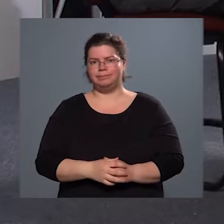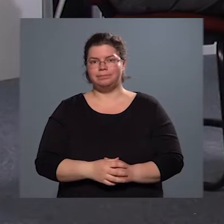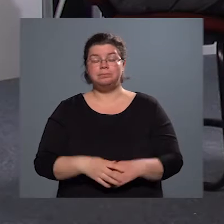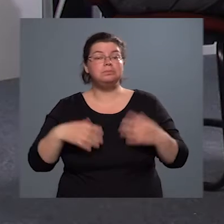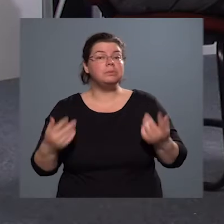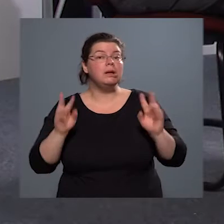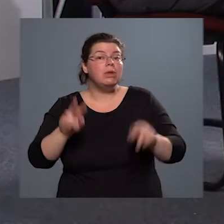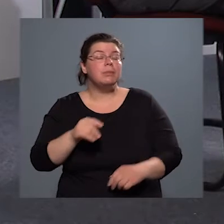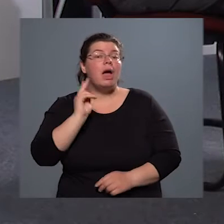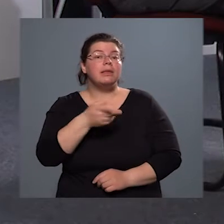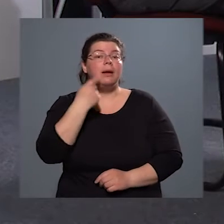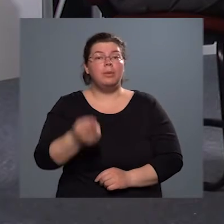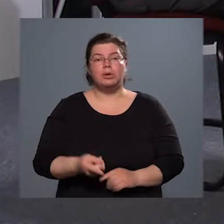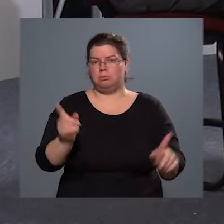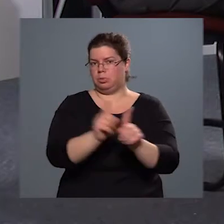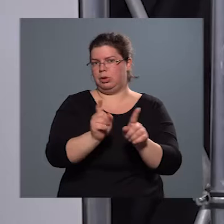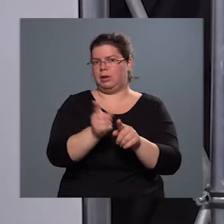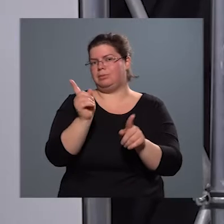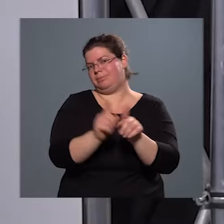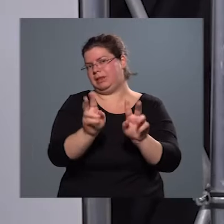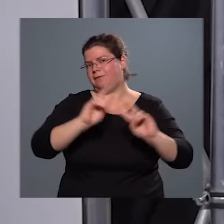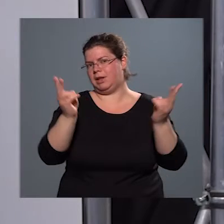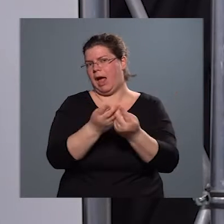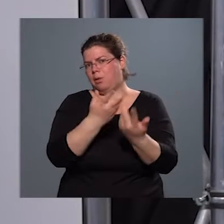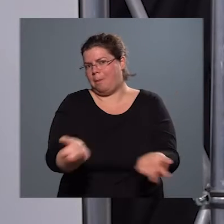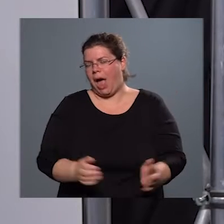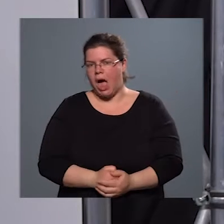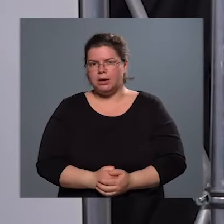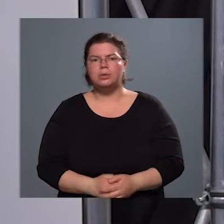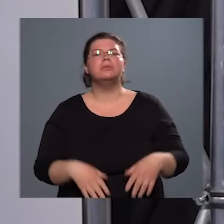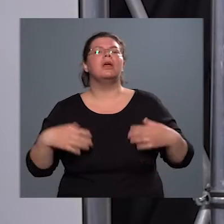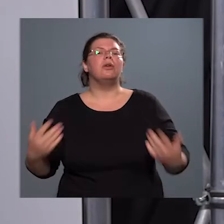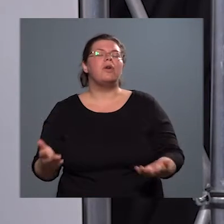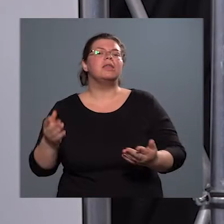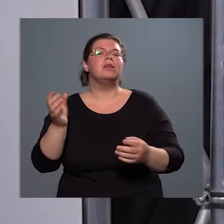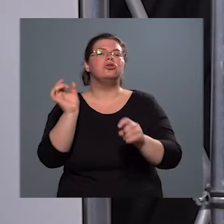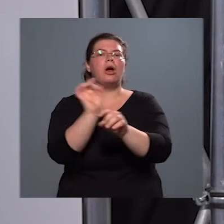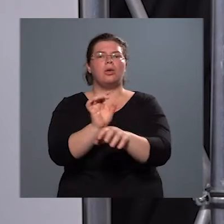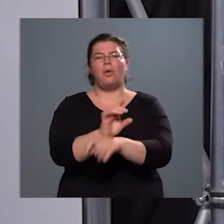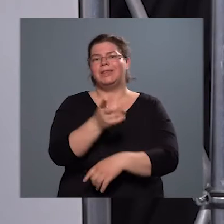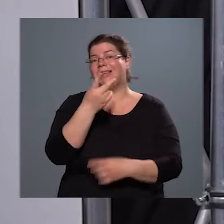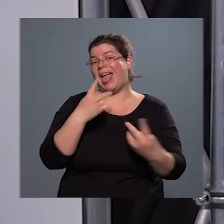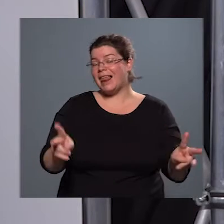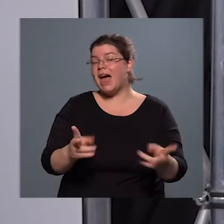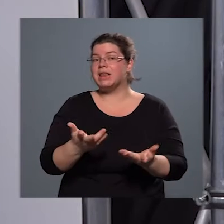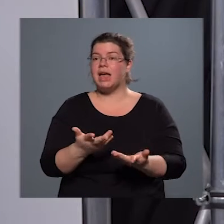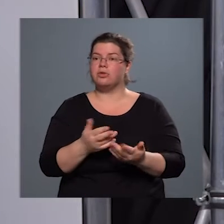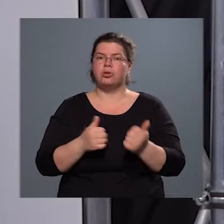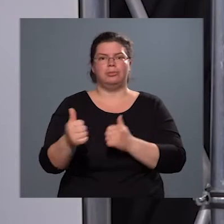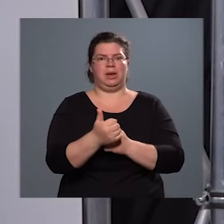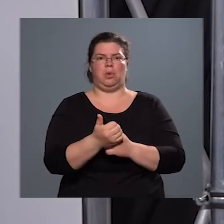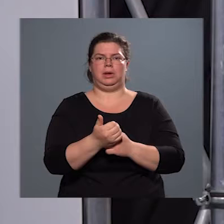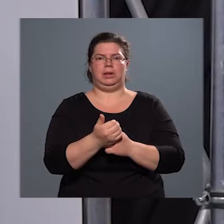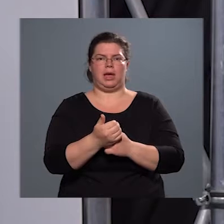Tümönképpen azt kell, mondjam, hogy ugyanazt, mint a világon bárhol, vagyis a COVID-ellátás az abszolút prioritást élvez